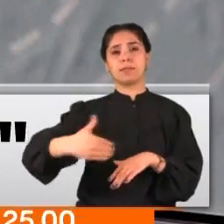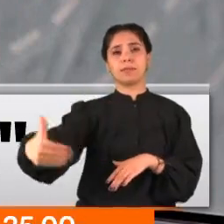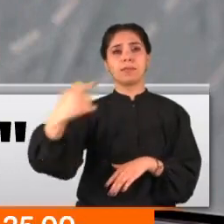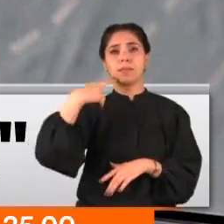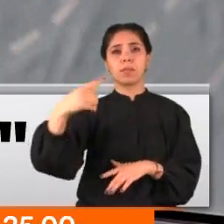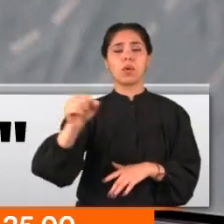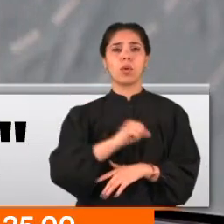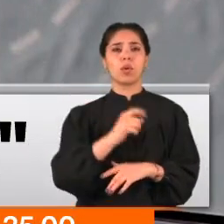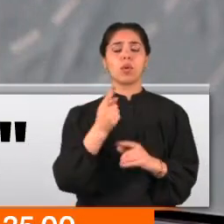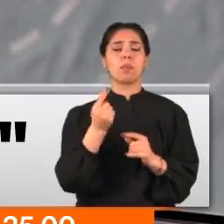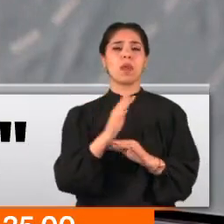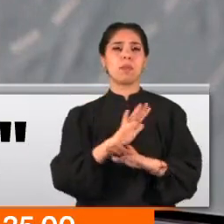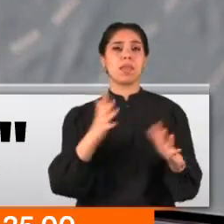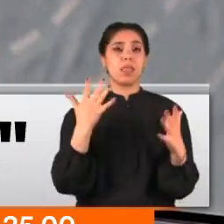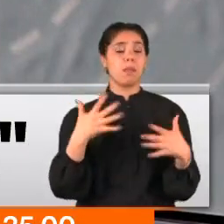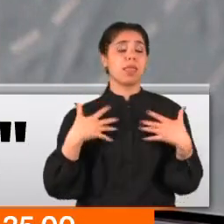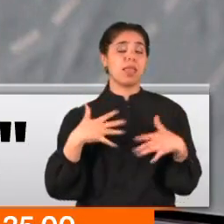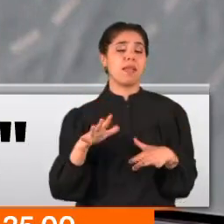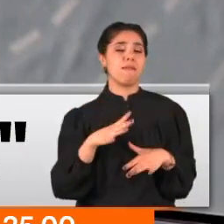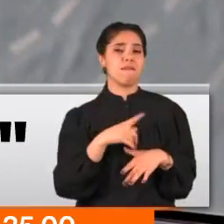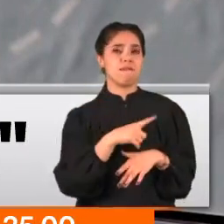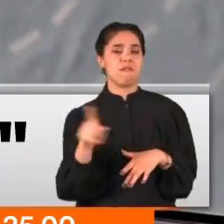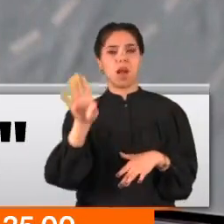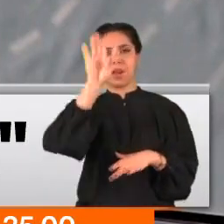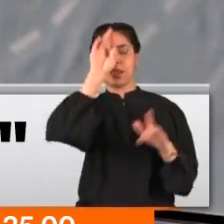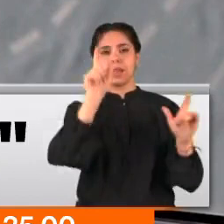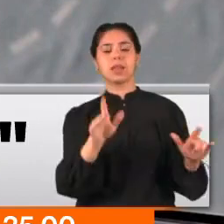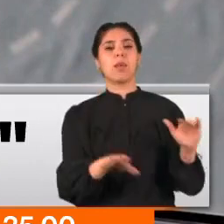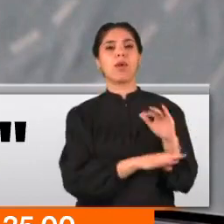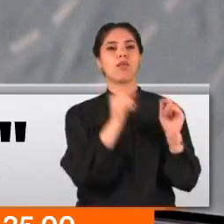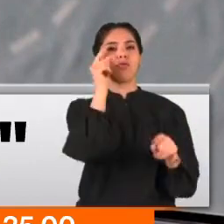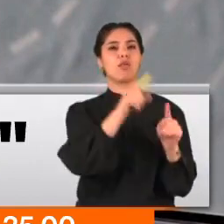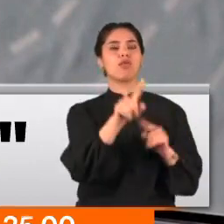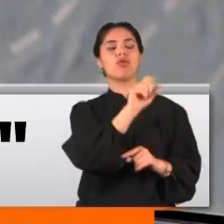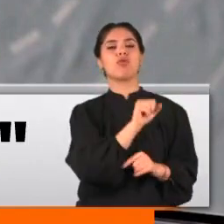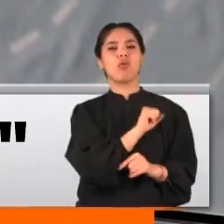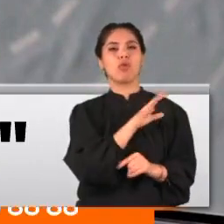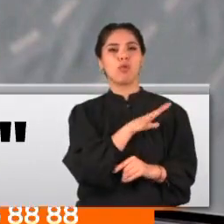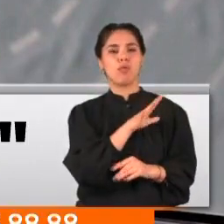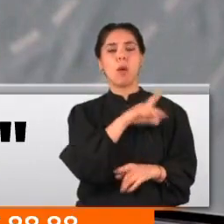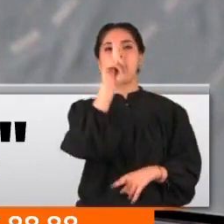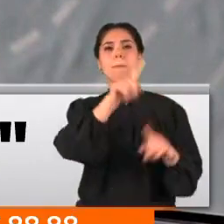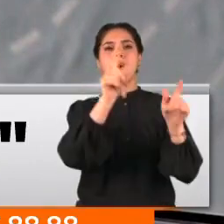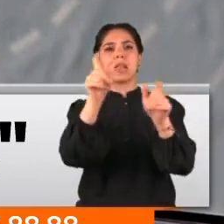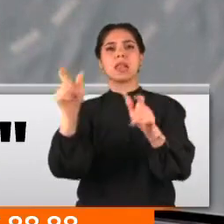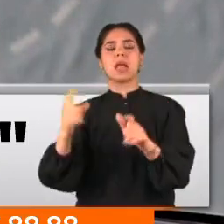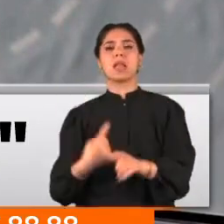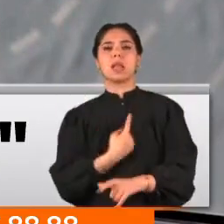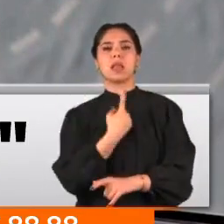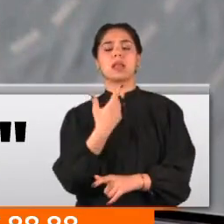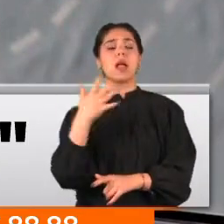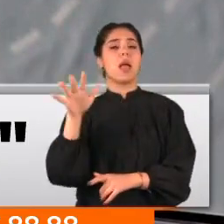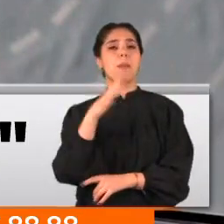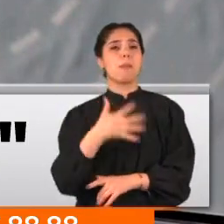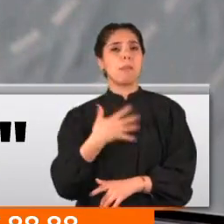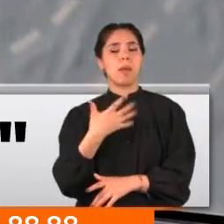korku biraz olsun dağıldı ama tedirginlik var hala. İstanbul'da yaşayanları da korkuttu bu deprem. Bazı bölgelerde hissedildi. Soru şuydu